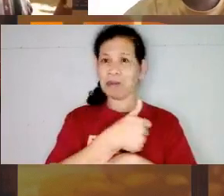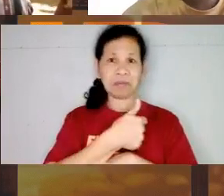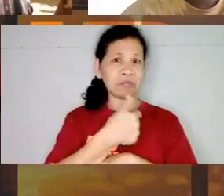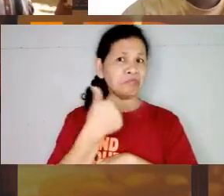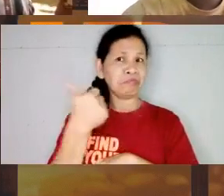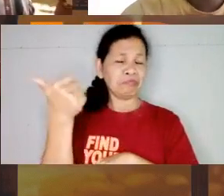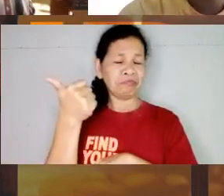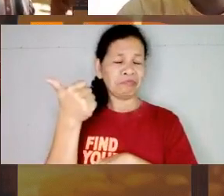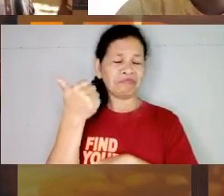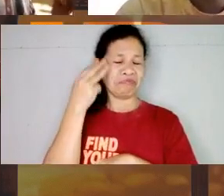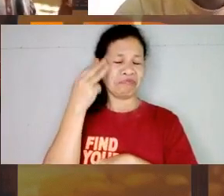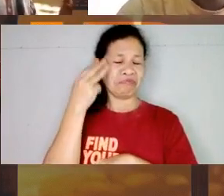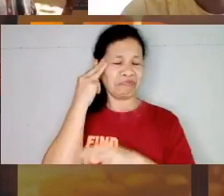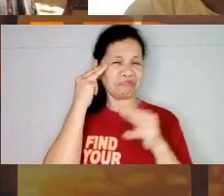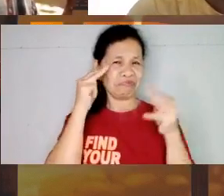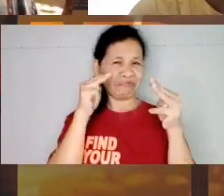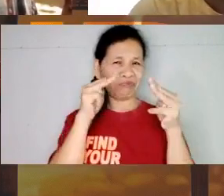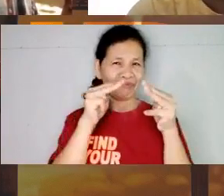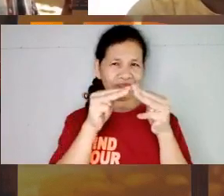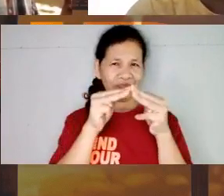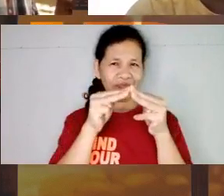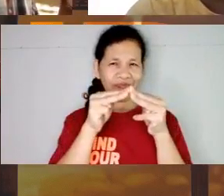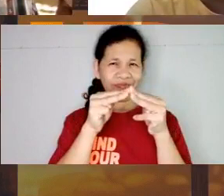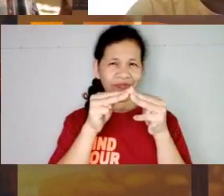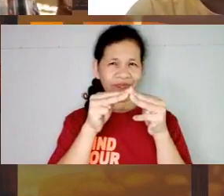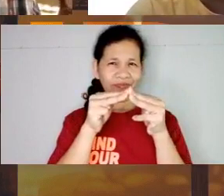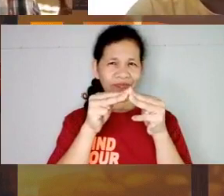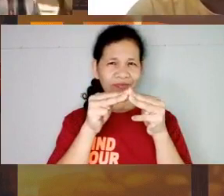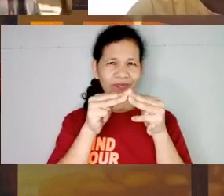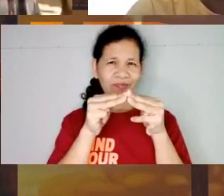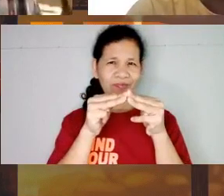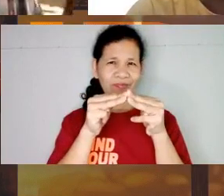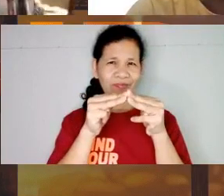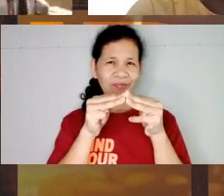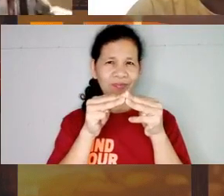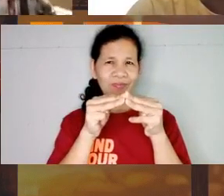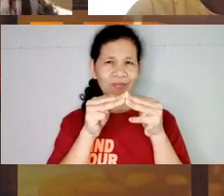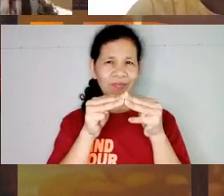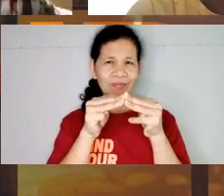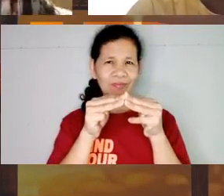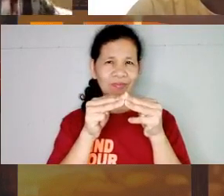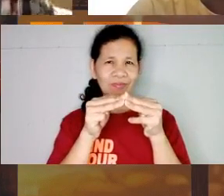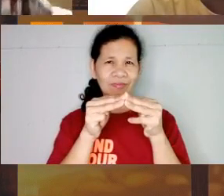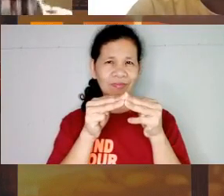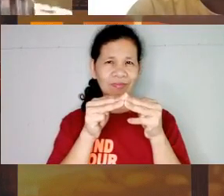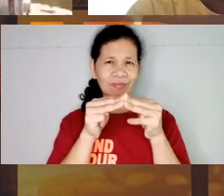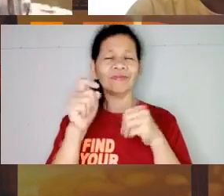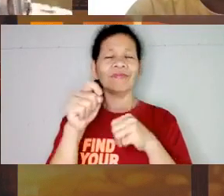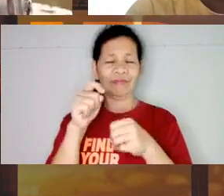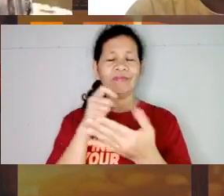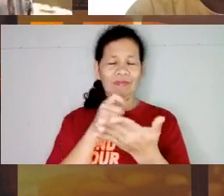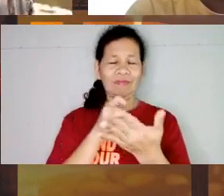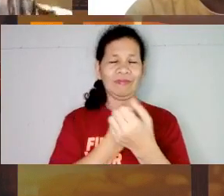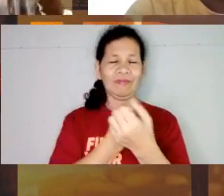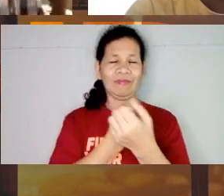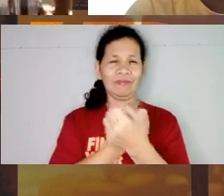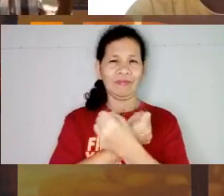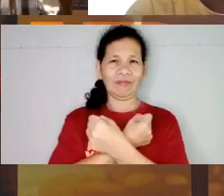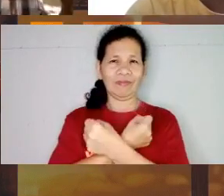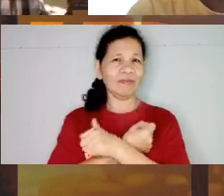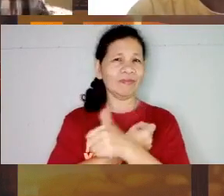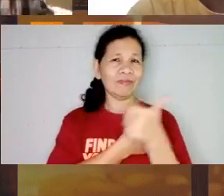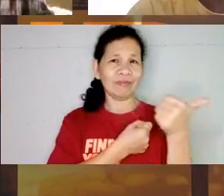heaven. Yung disinterested benevolence, ang ibig sabihin nun, mahalin mo yung isang tao